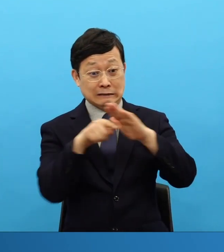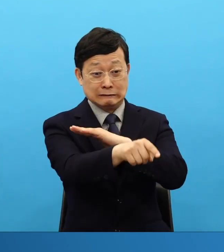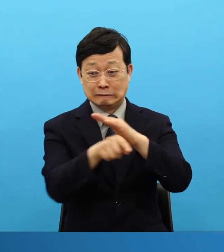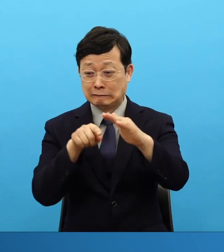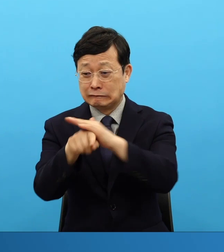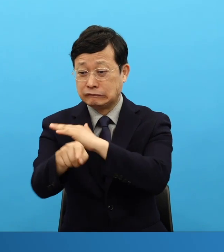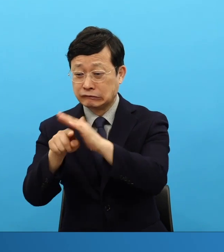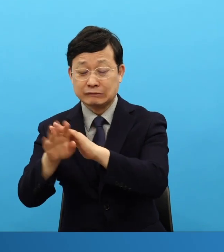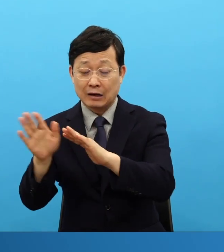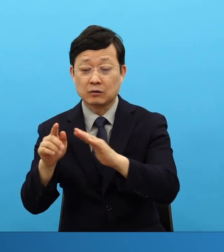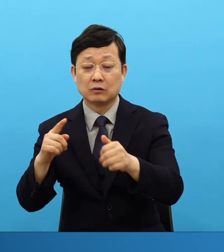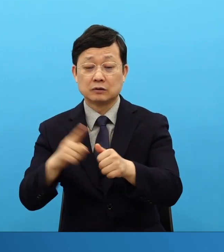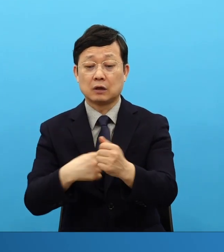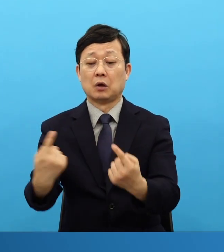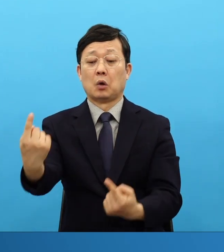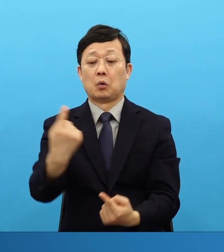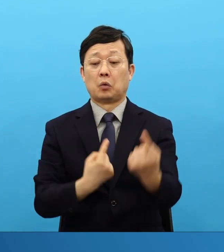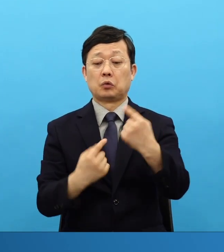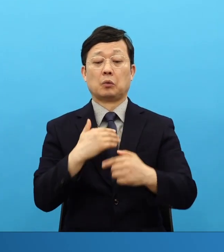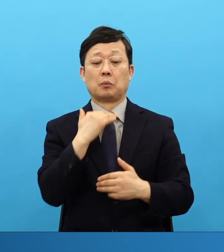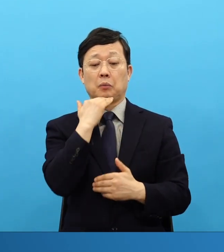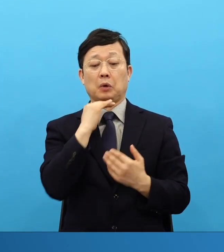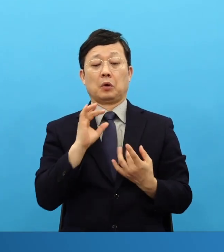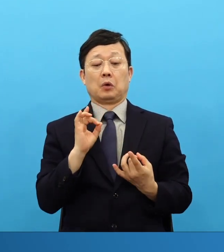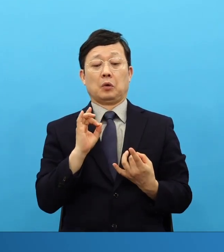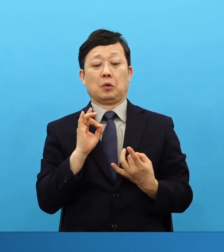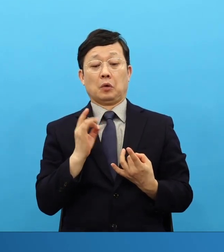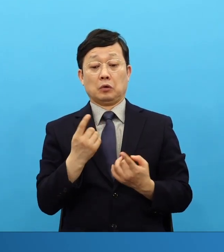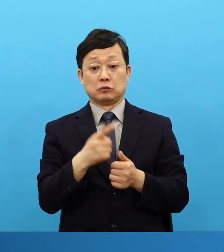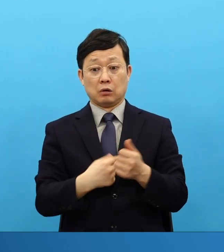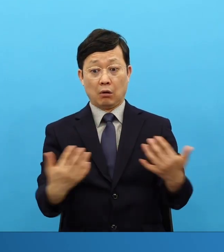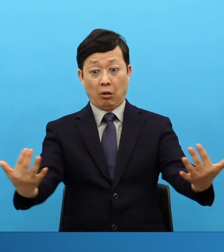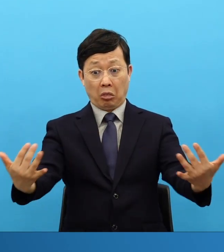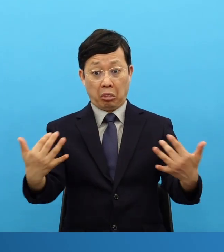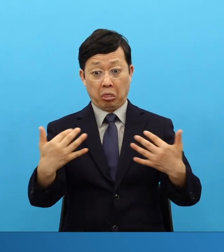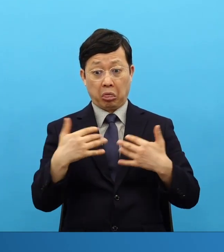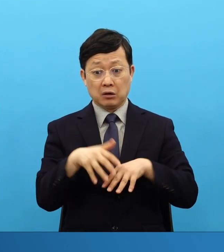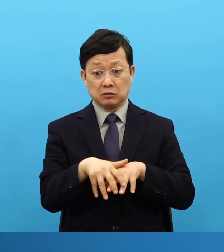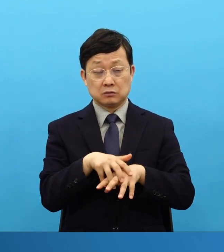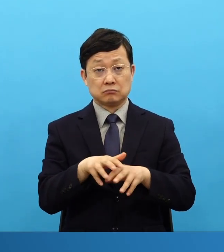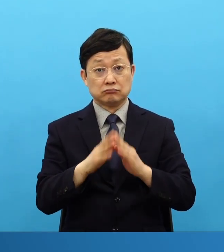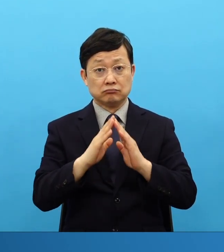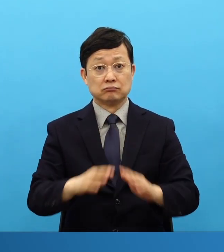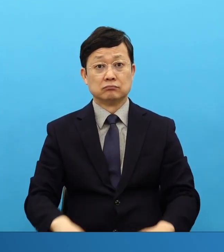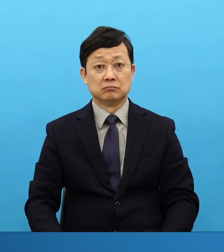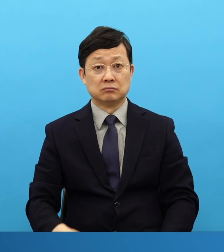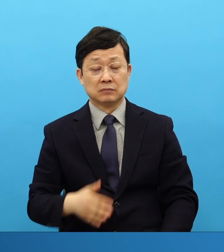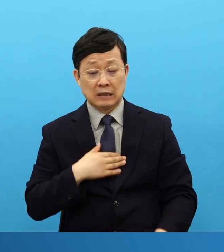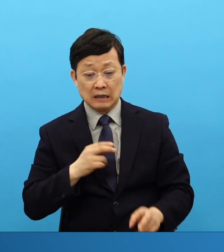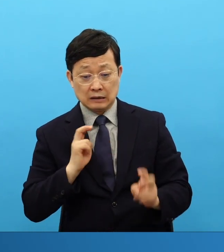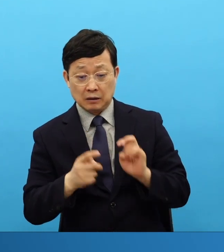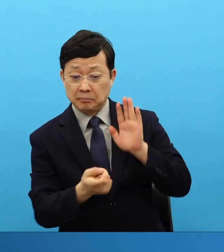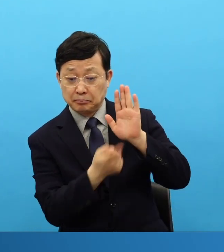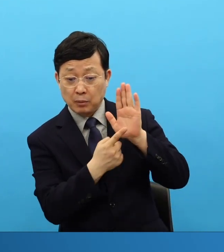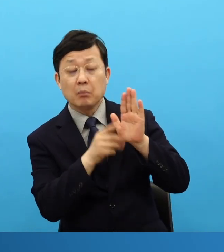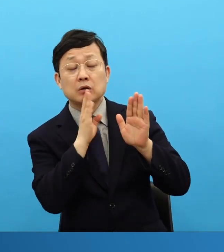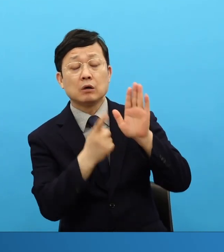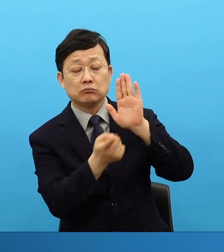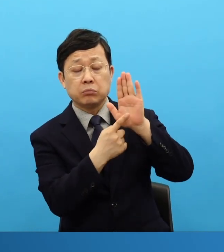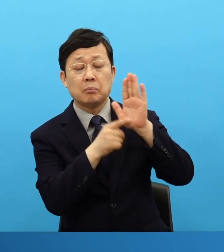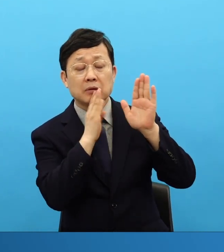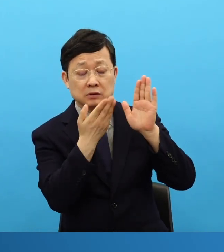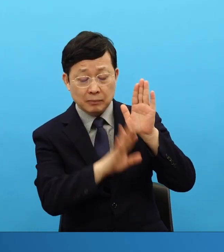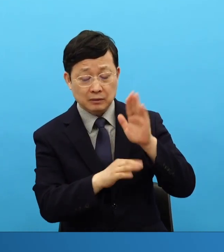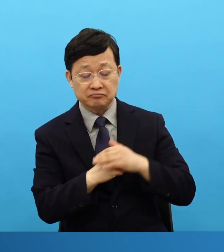아닙니다. 오도록 만들어. I'm not saying you can't go out to see them, but allow them to have them come to you. 내 사업을 선전하지 마란 말이 아닙니다. 상대가 알고